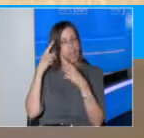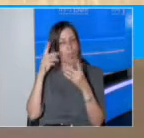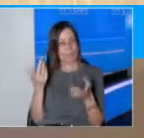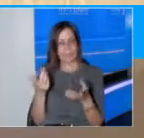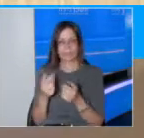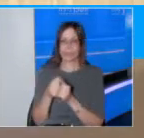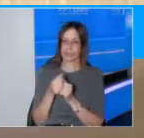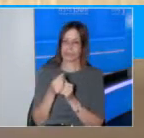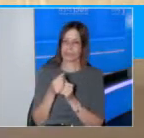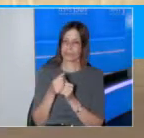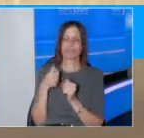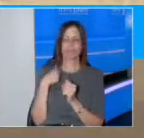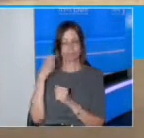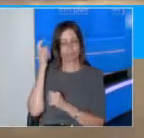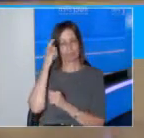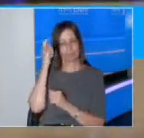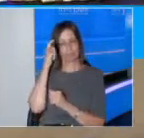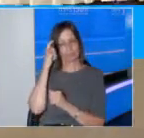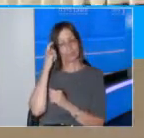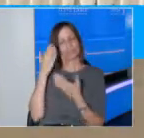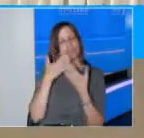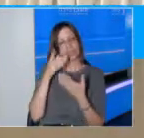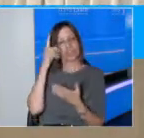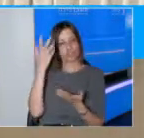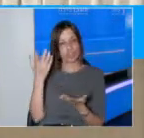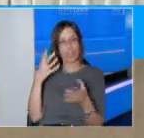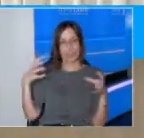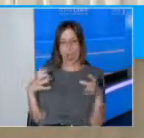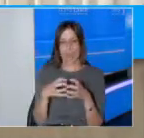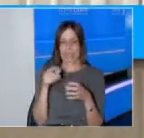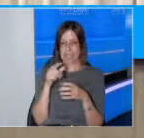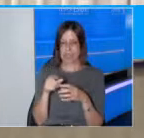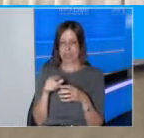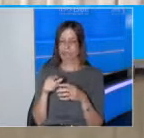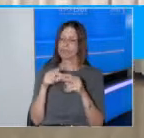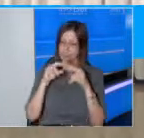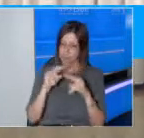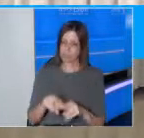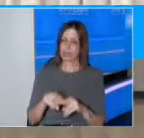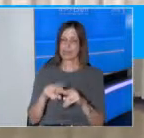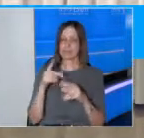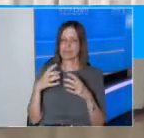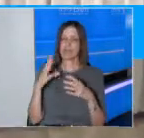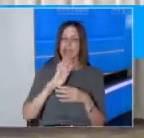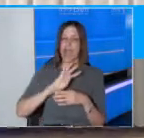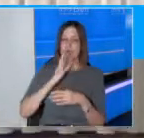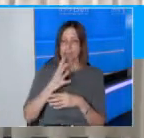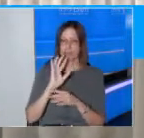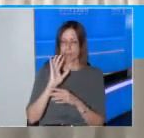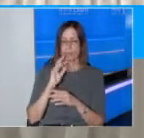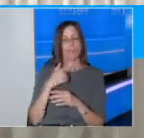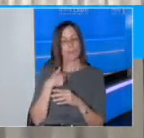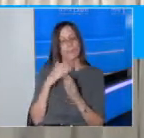אני חושבת שבעזרת השם, הקואליציה הזאת תחזיק מעמד 4 שנים,